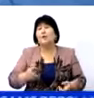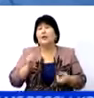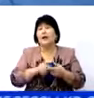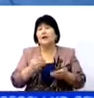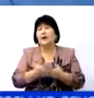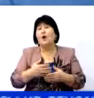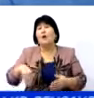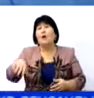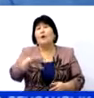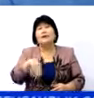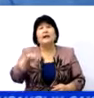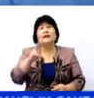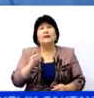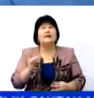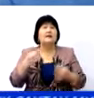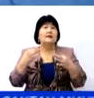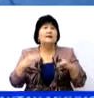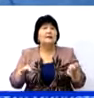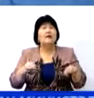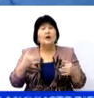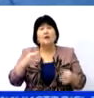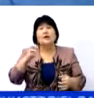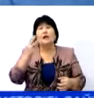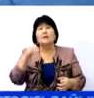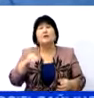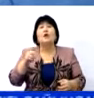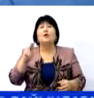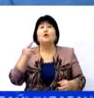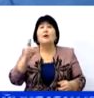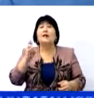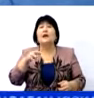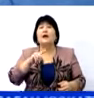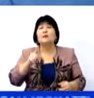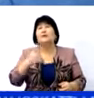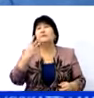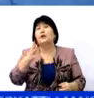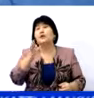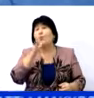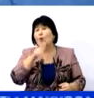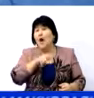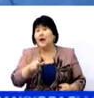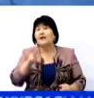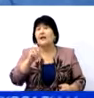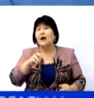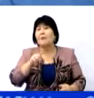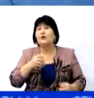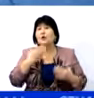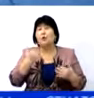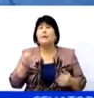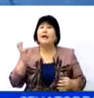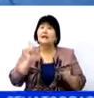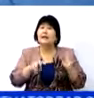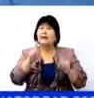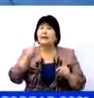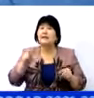өңірде діни рәсімдерді өткізуге рұқсат берілді. Енді мешіттерде жұма намазын қоспағанда 5 уақыт намаз оқуға болады. Бірақ ғибадат етуге